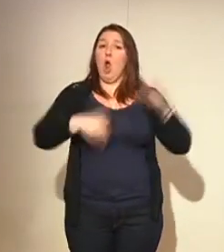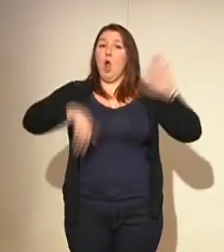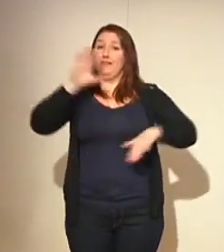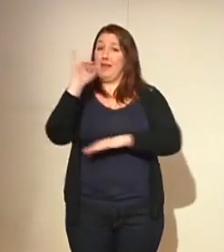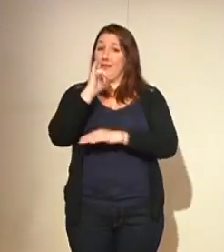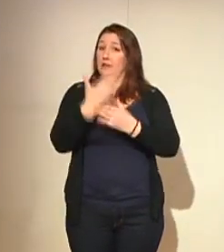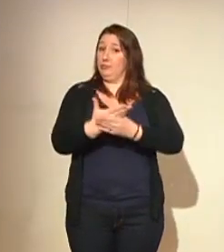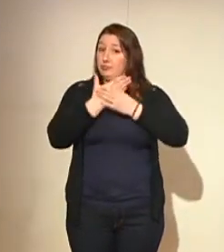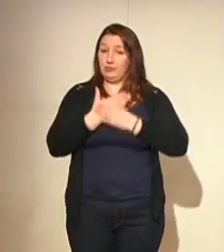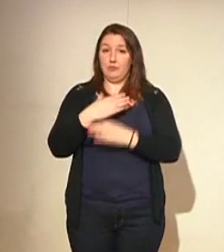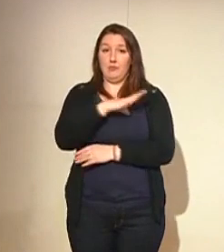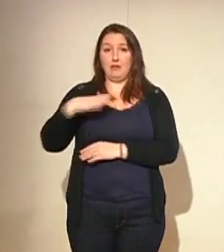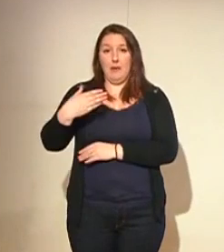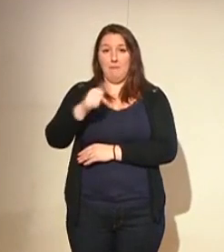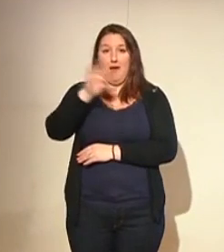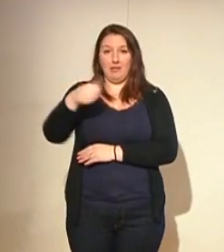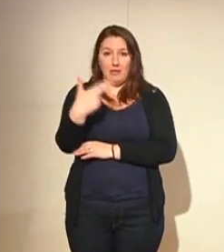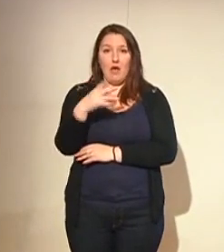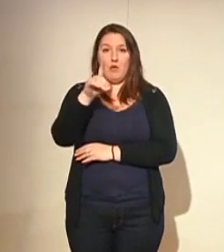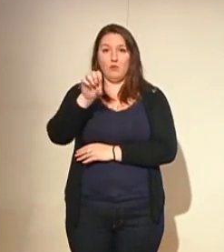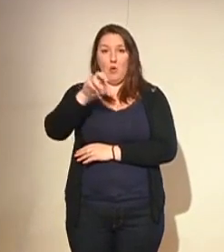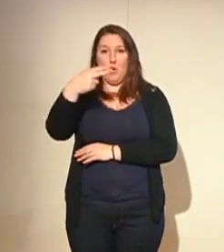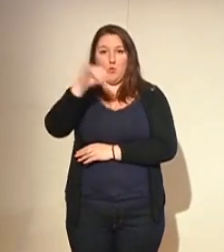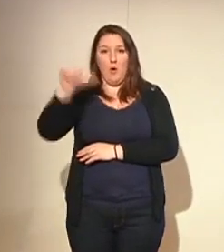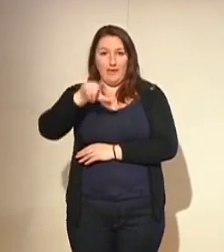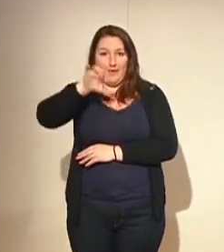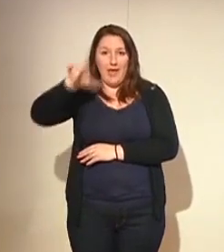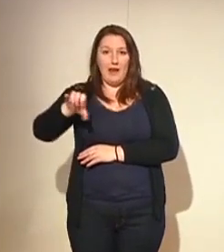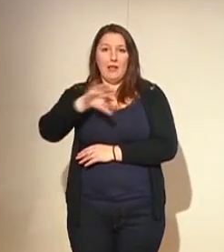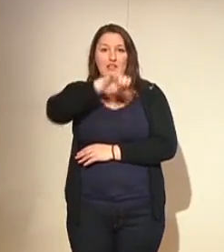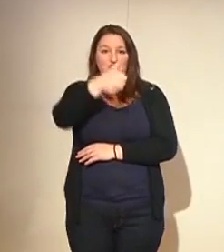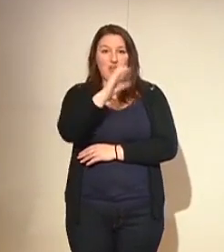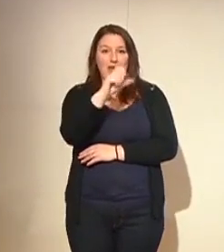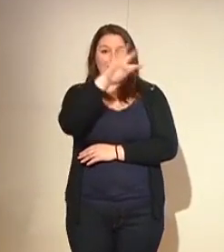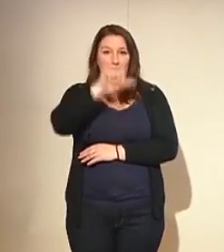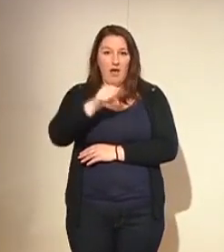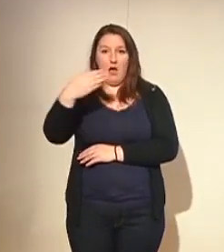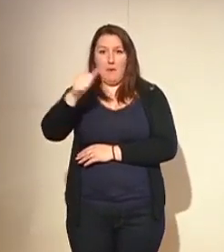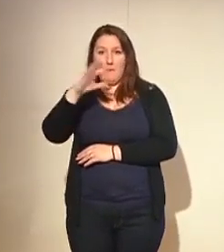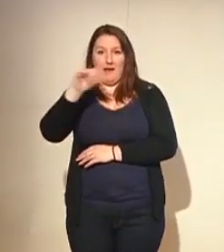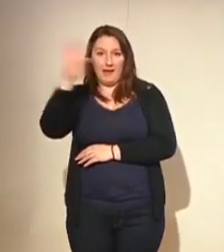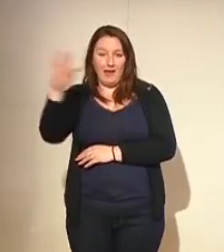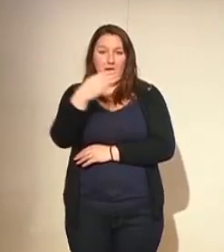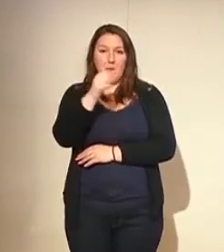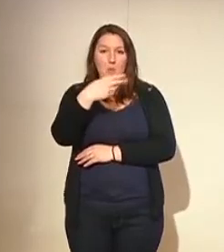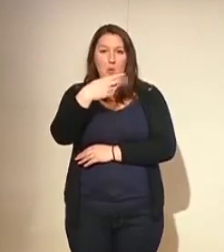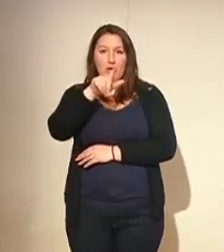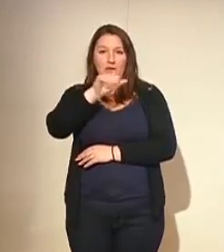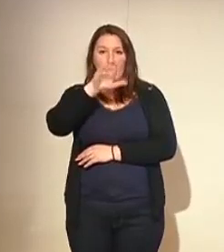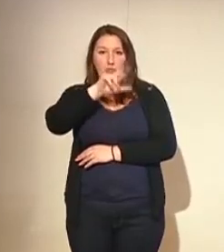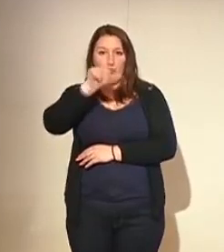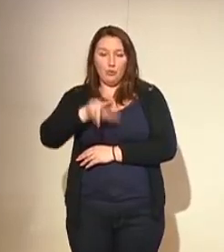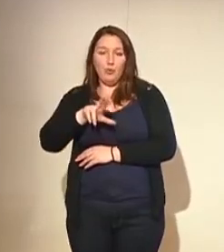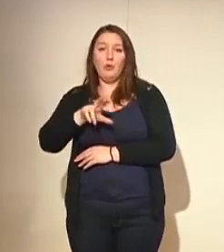déposés madame Martin monsieur Denoyel madame Jaca monsieur Macré madame maburu madame cap